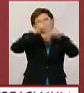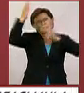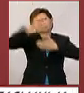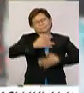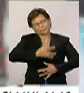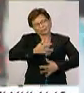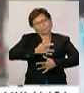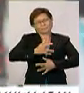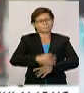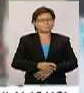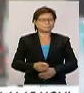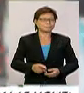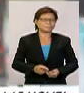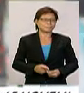ni.